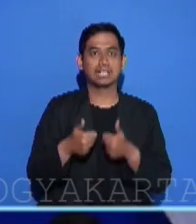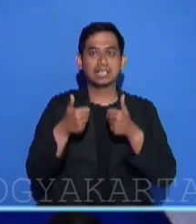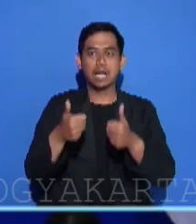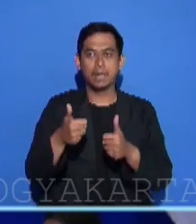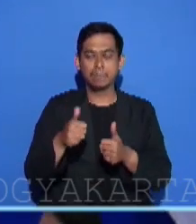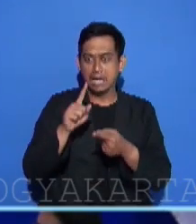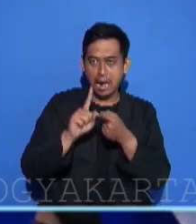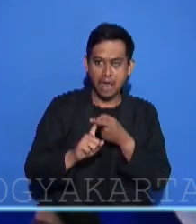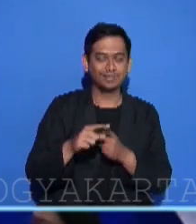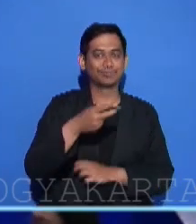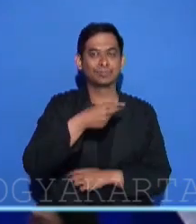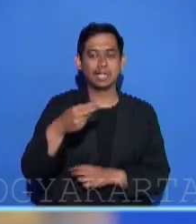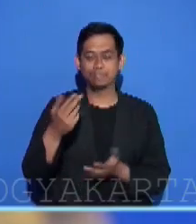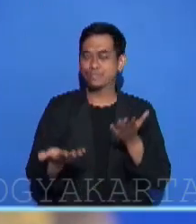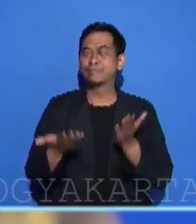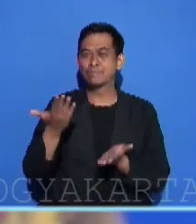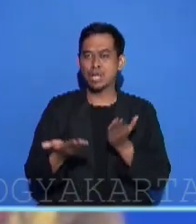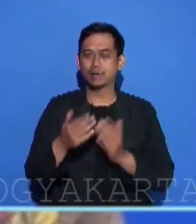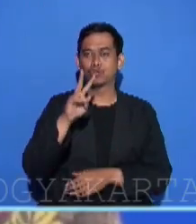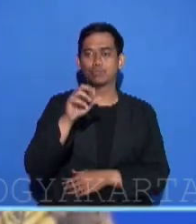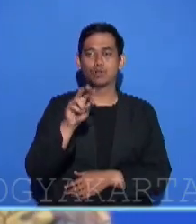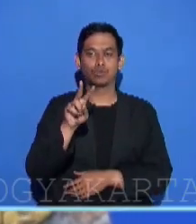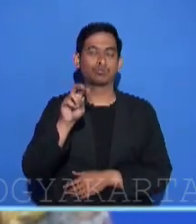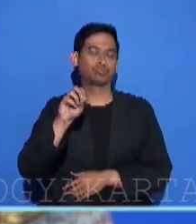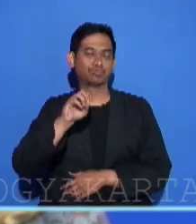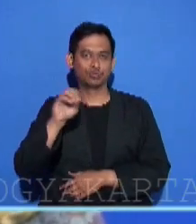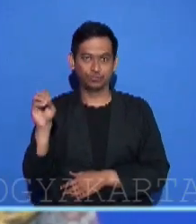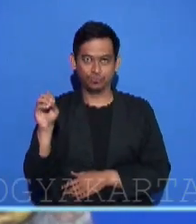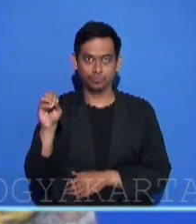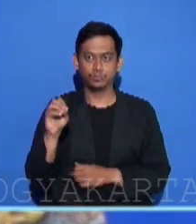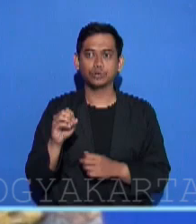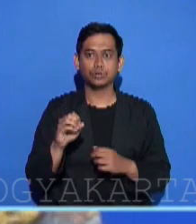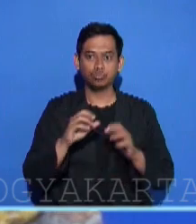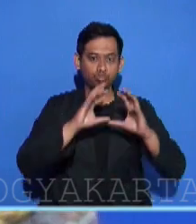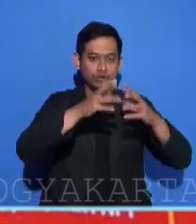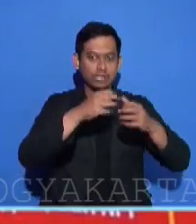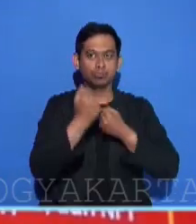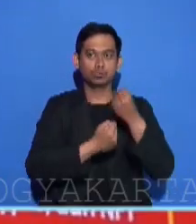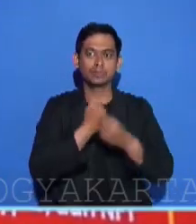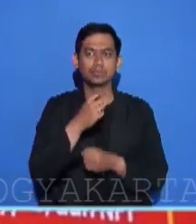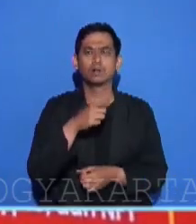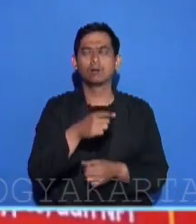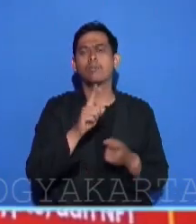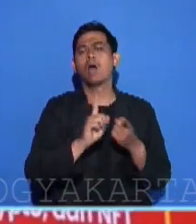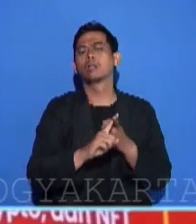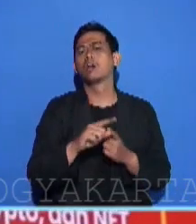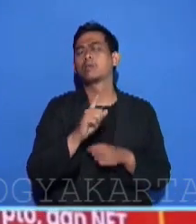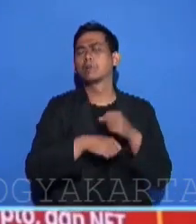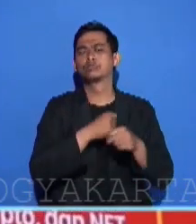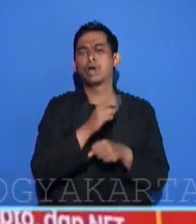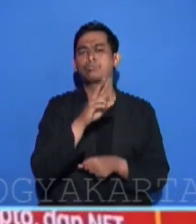Indonesia sekitar tahun 2020 silam sedangkan di dunia industri ini baru dikenalkan tahun